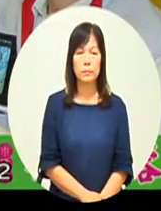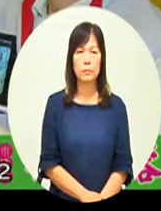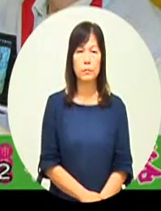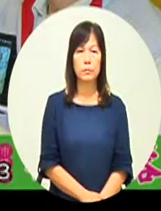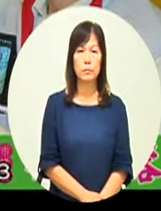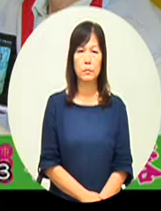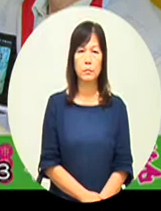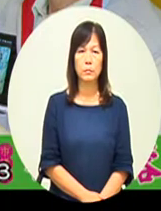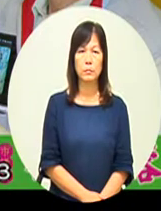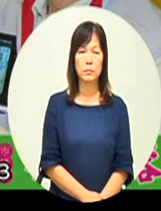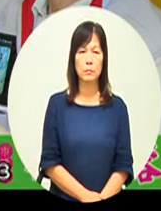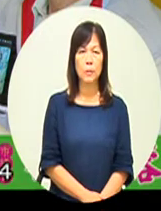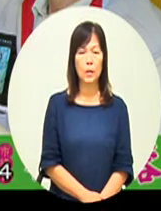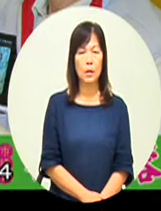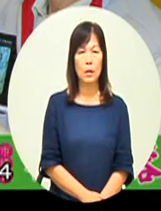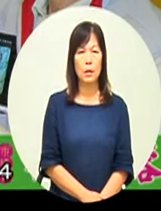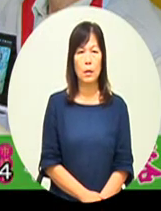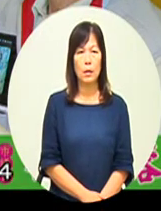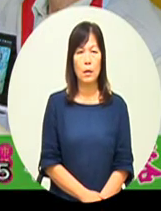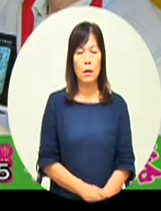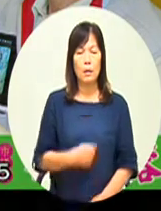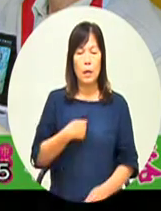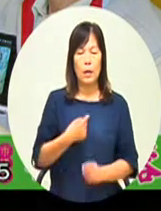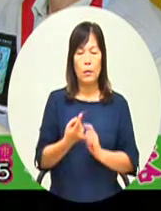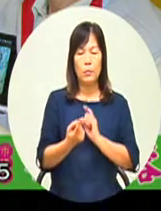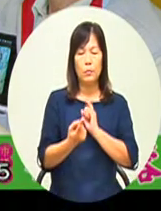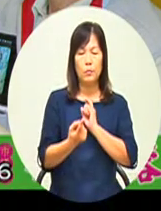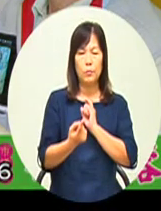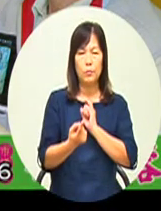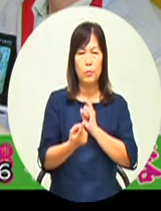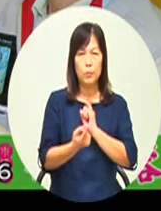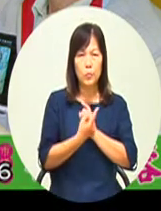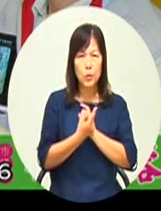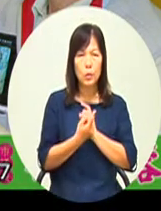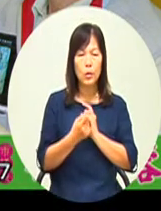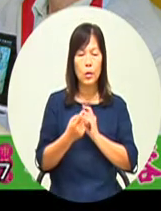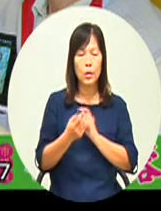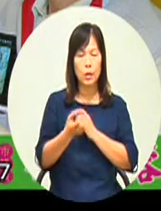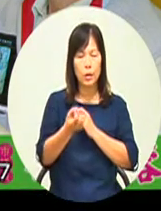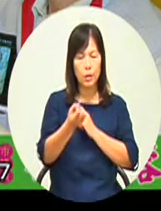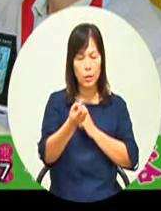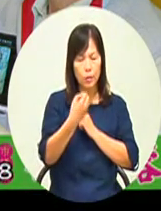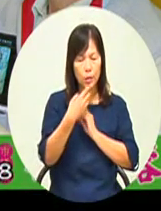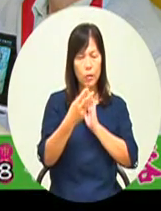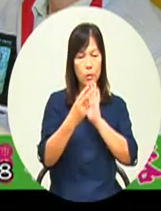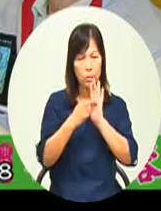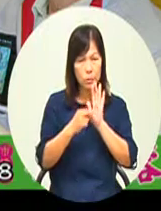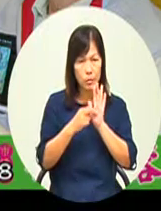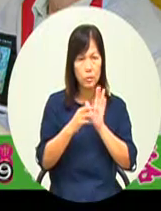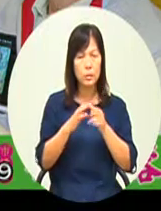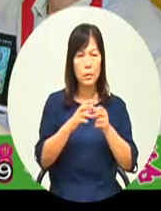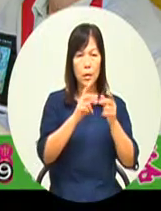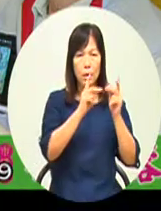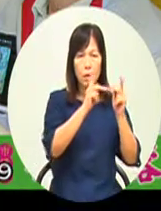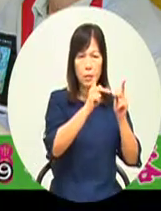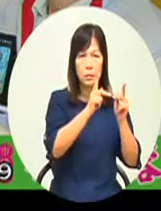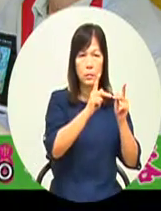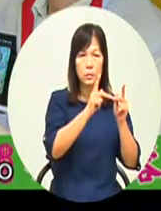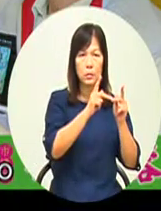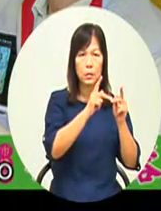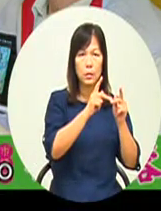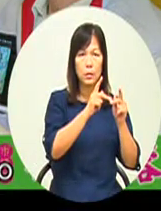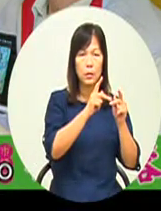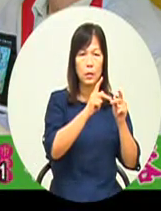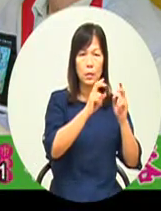他为了要跟本席告诉我说，他们捷运车